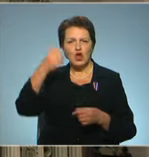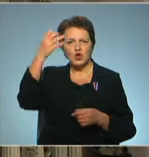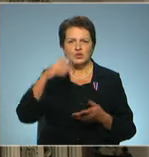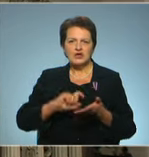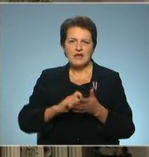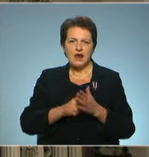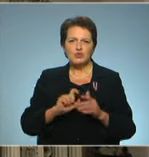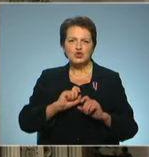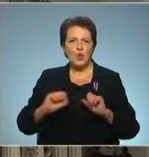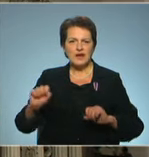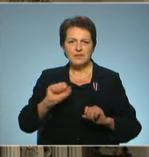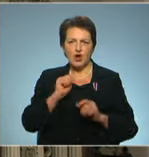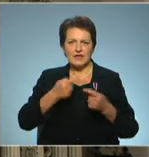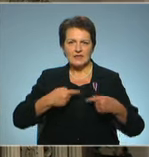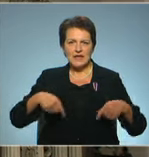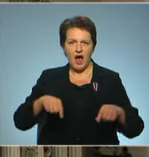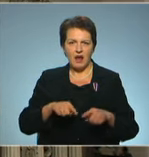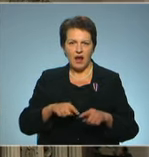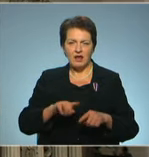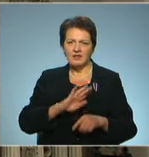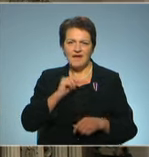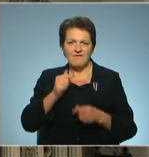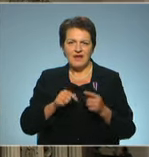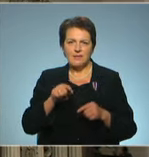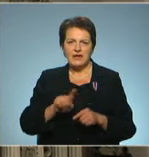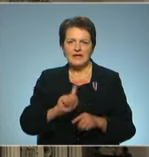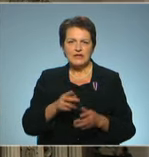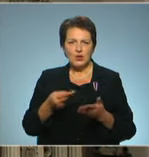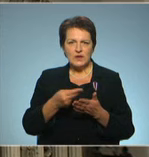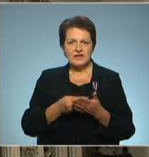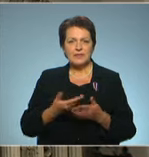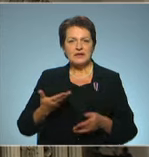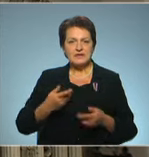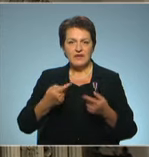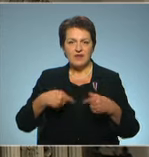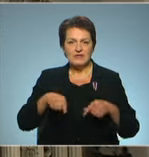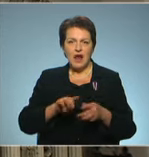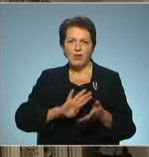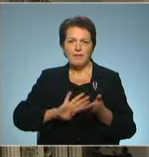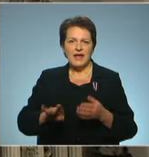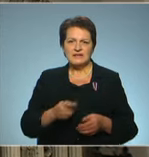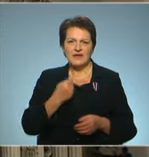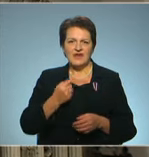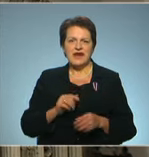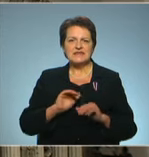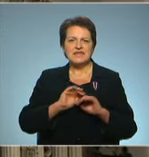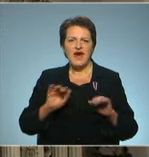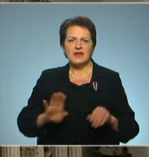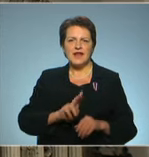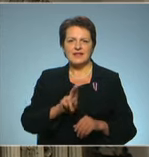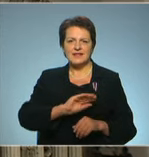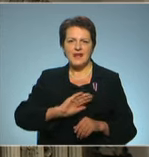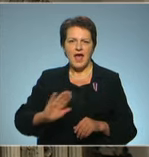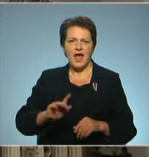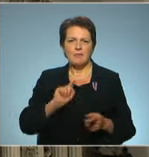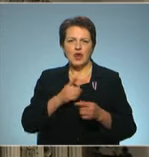sporta zālē. Nevienmēr tas ir nozīmējis dzīves telpu, bez neviena svēta nē, pret kuru